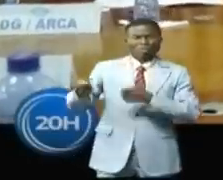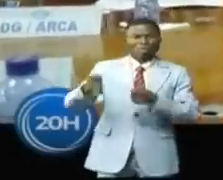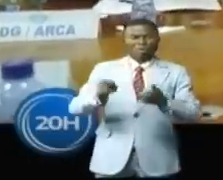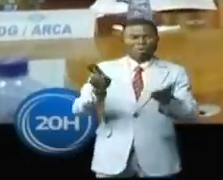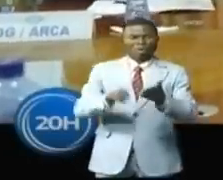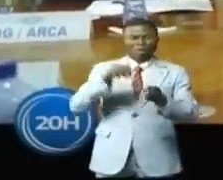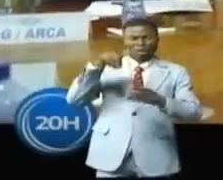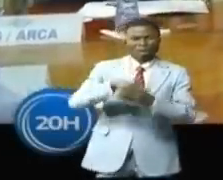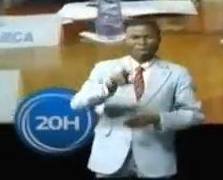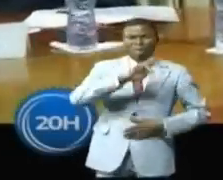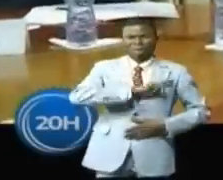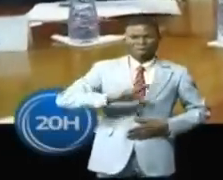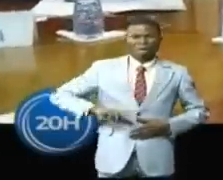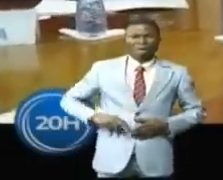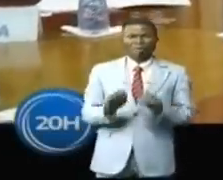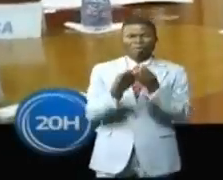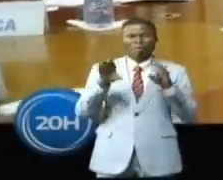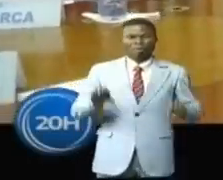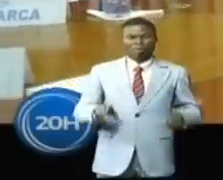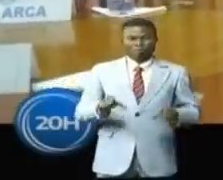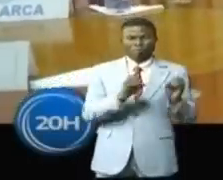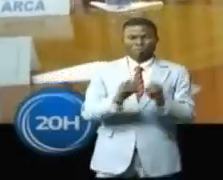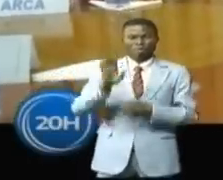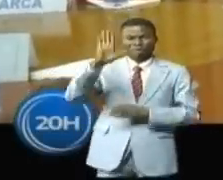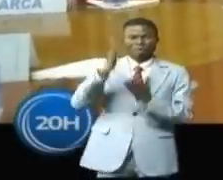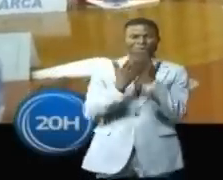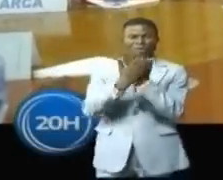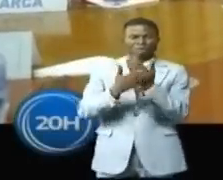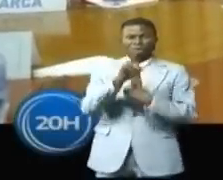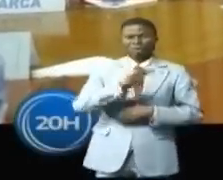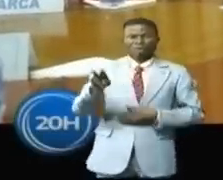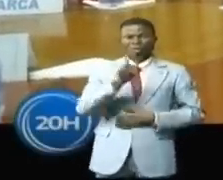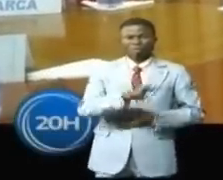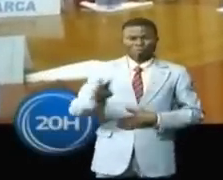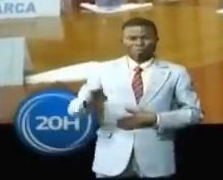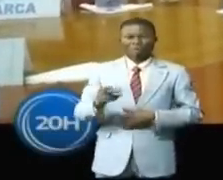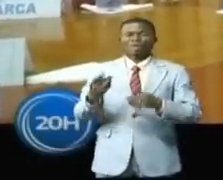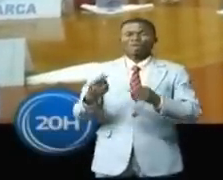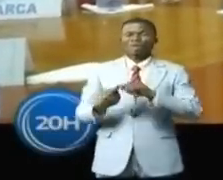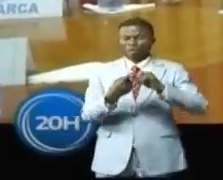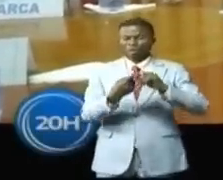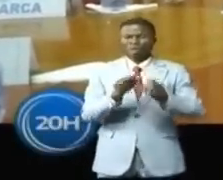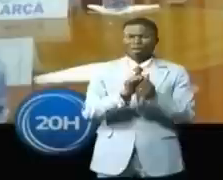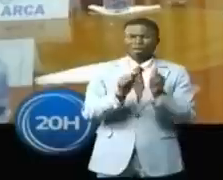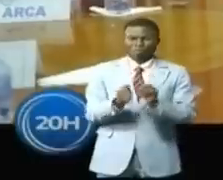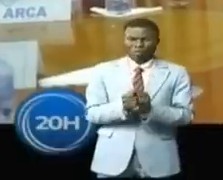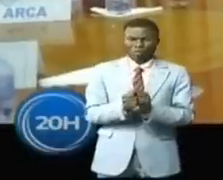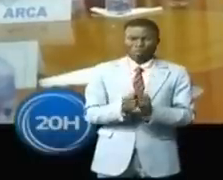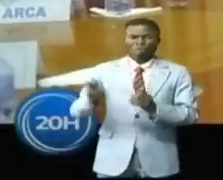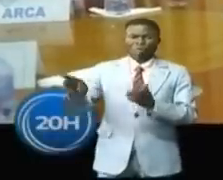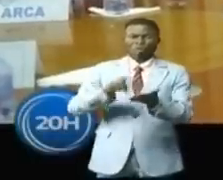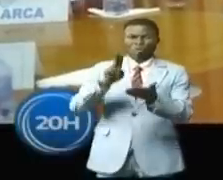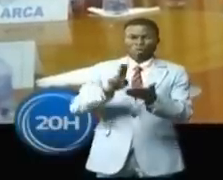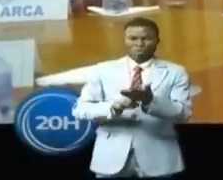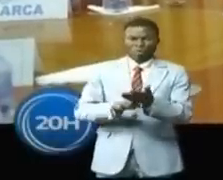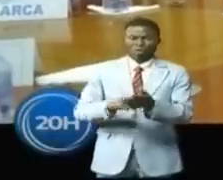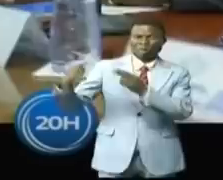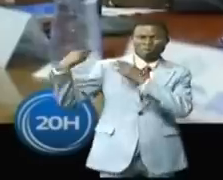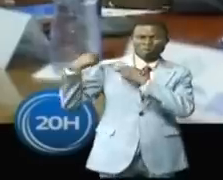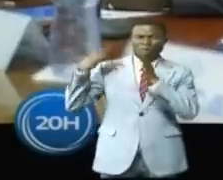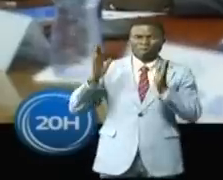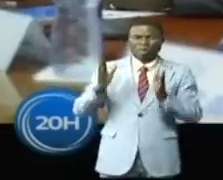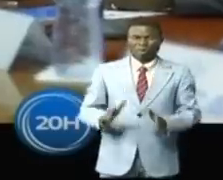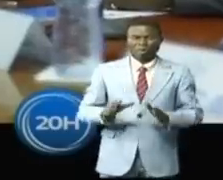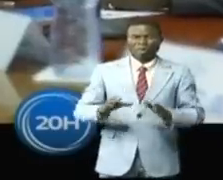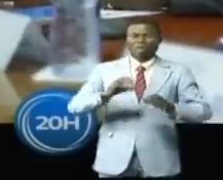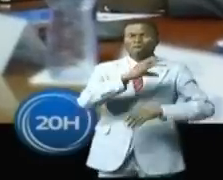en République démocratique du Congo, tenue le 5 juillet 2022, particulièrement en ce qui concerne l'assurance de la responsabilité